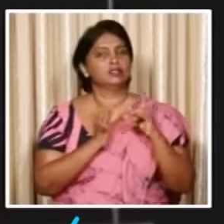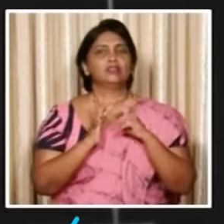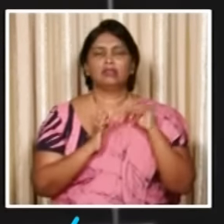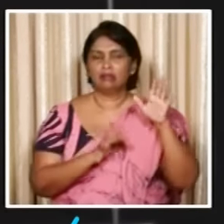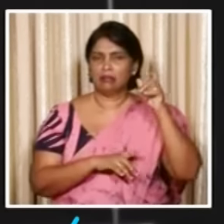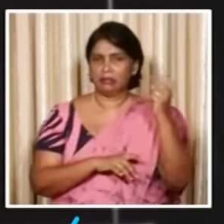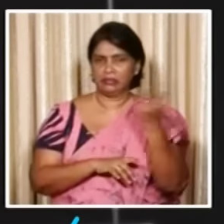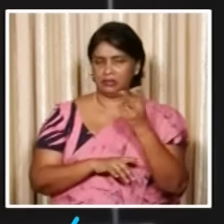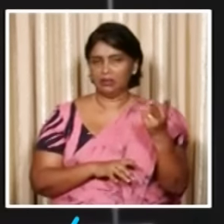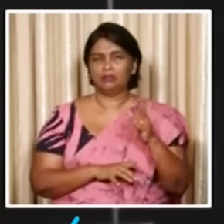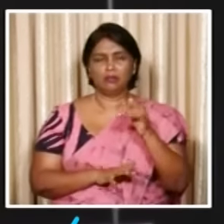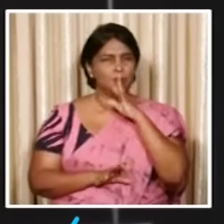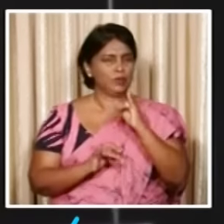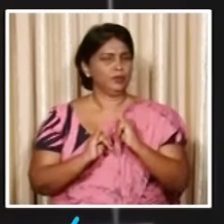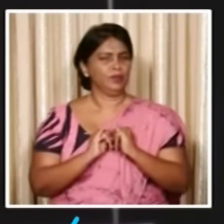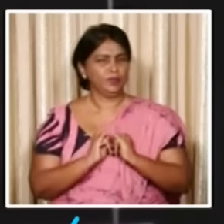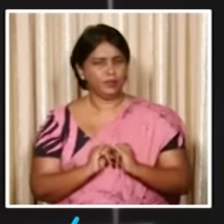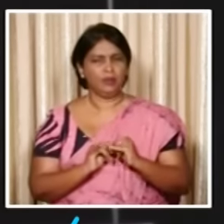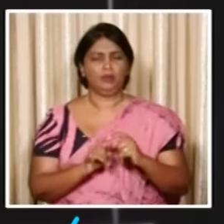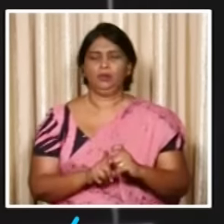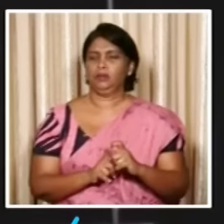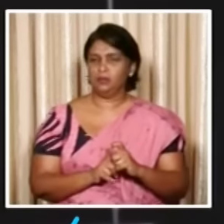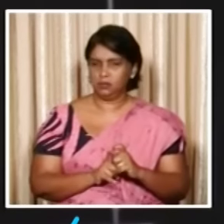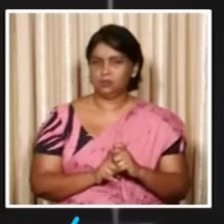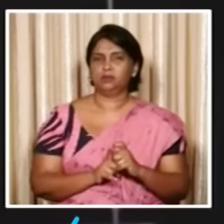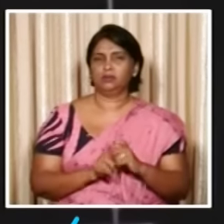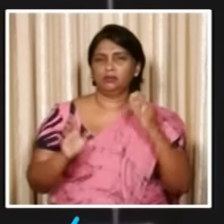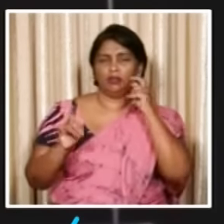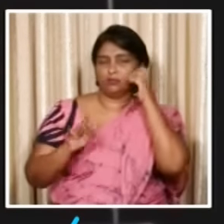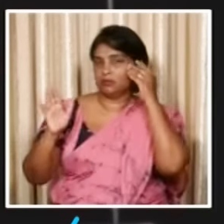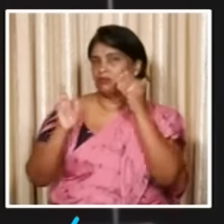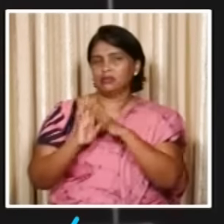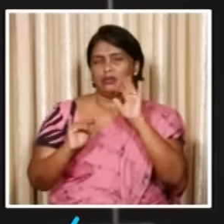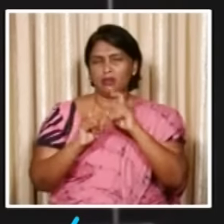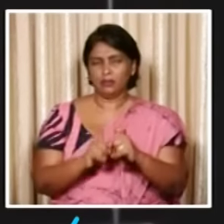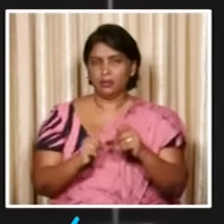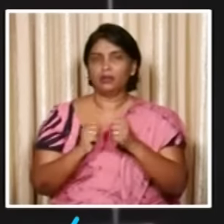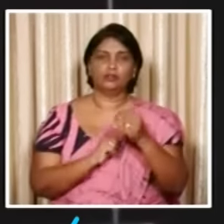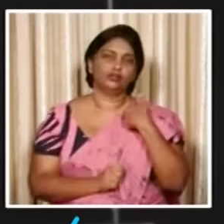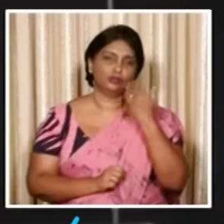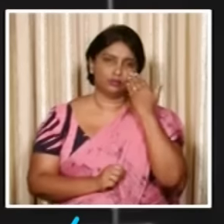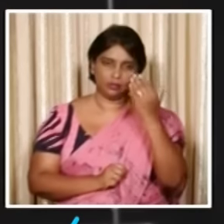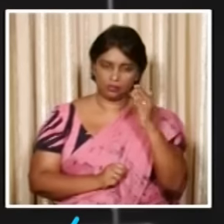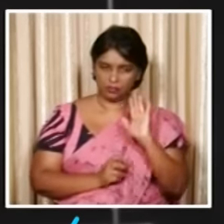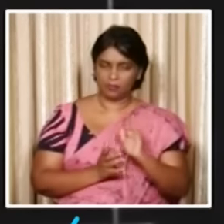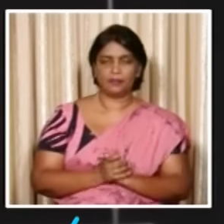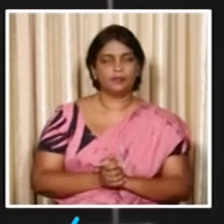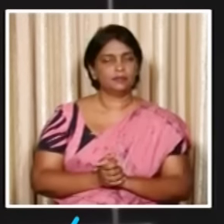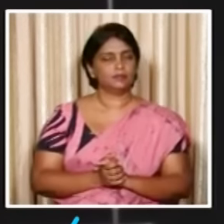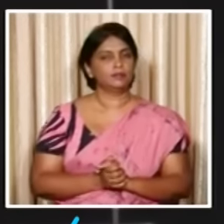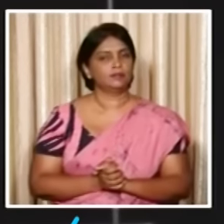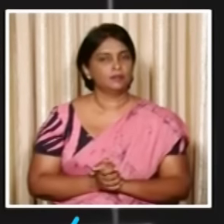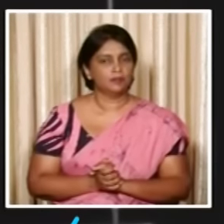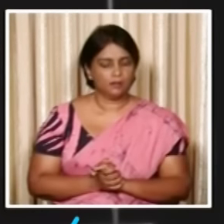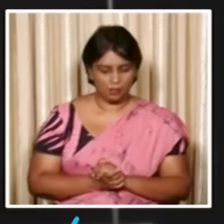முடிந்தது. அதன் பின்னர் இரவு நேர பூசைகளில் தவத்திரு வேலன் சுவாமிகள், நாடாளுமன்ற உறுப்பினர் செல்வராஜா கஜேந்திரன், பொதுமக்கள் உள்ளிட்டோர் கலந்து